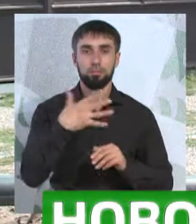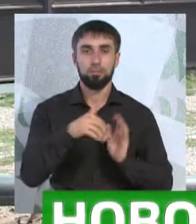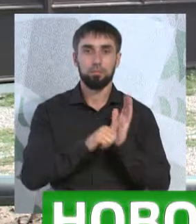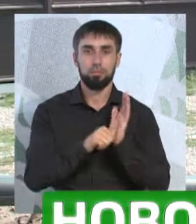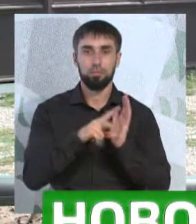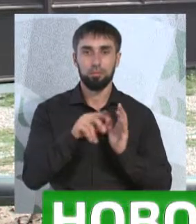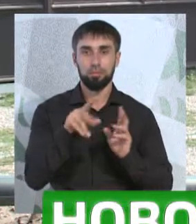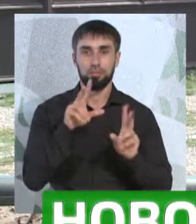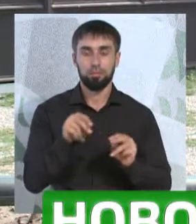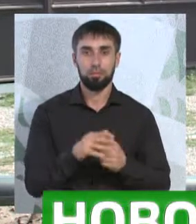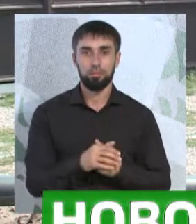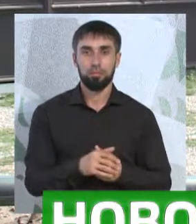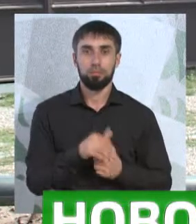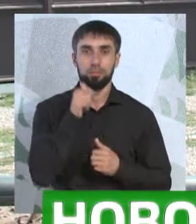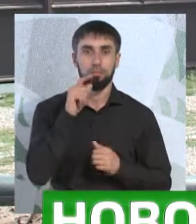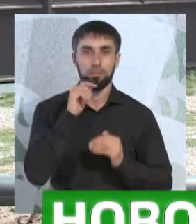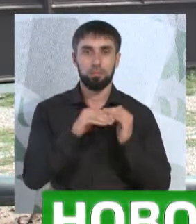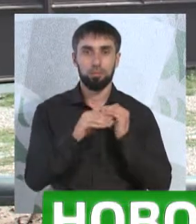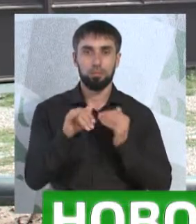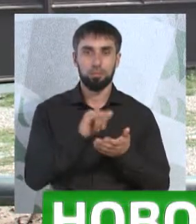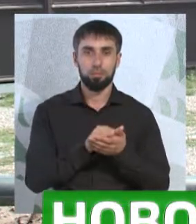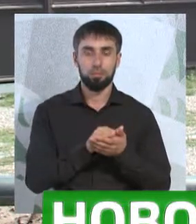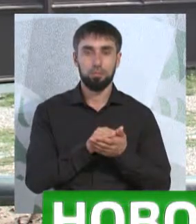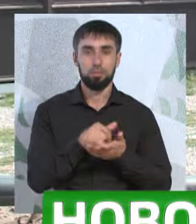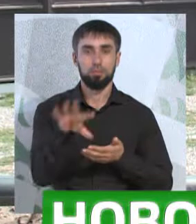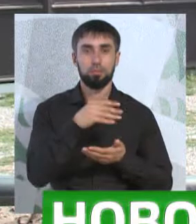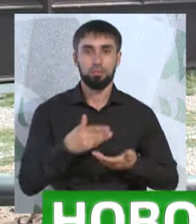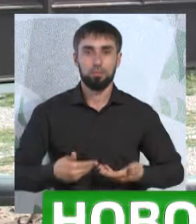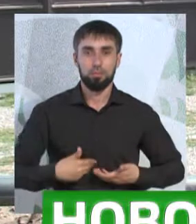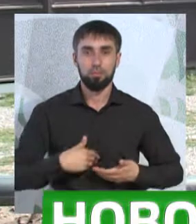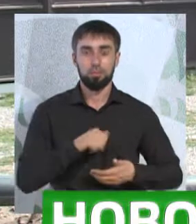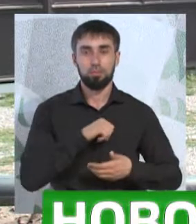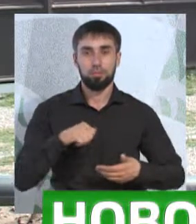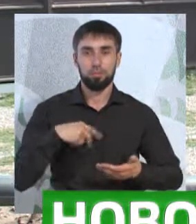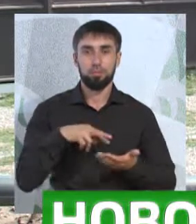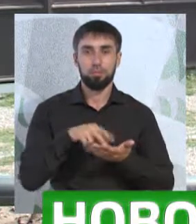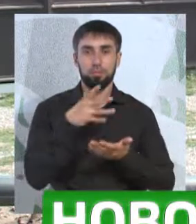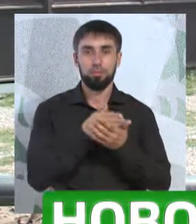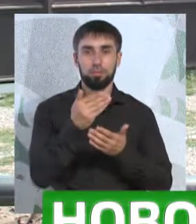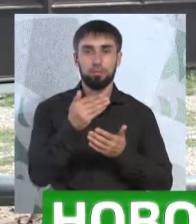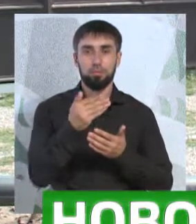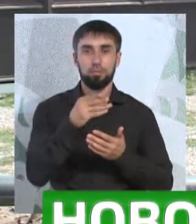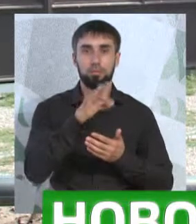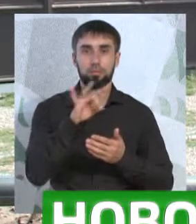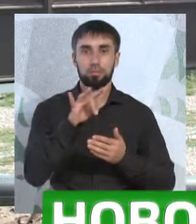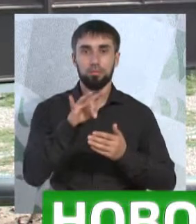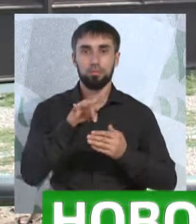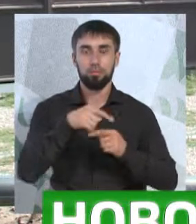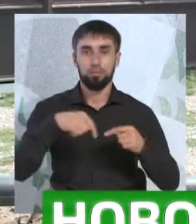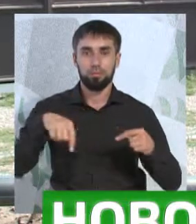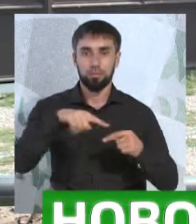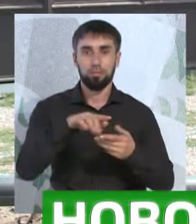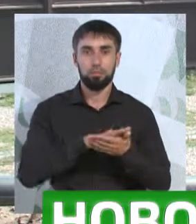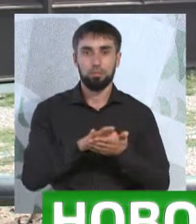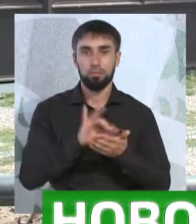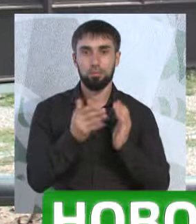мы заасфальтируем эту улицу, и местное население сами выйдет, придворье свои почистят, приведут в порядок, деревья посадят.